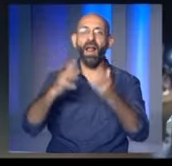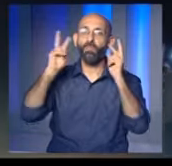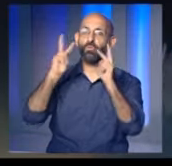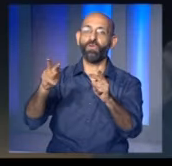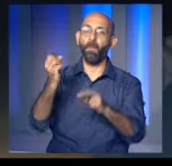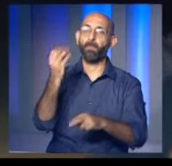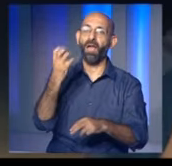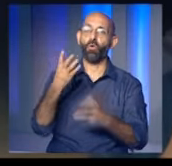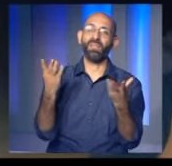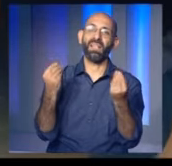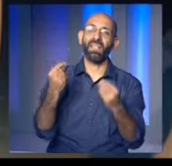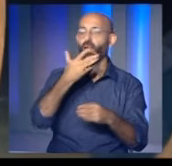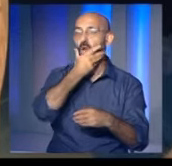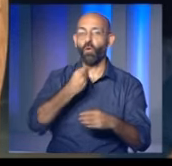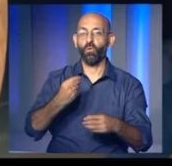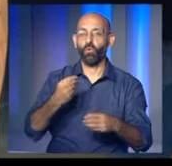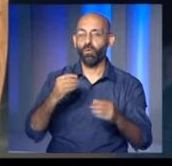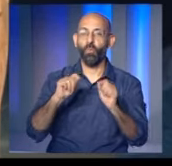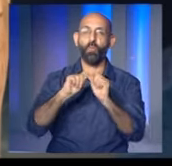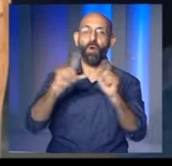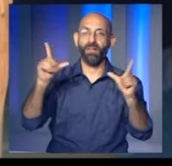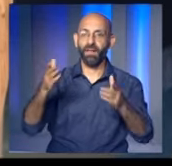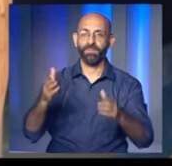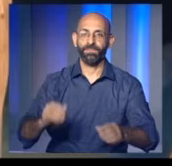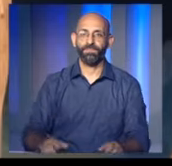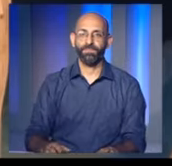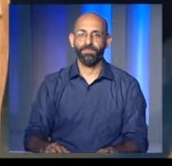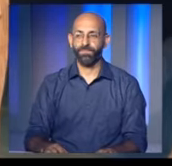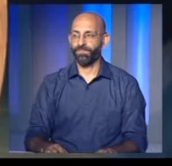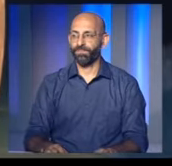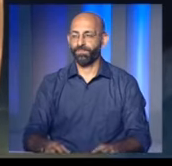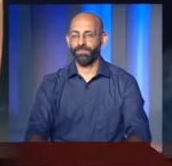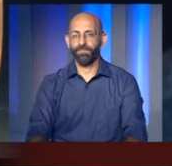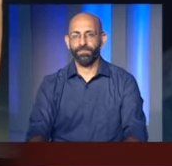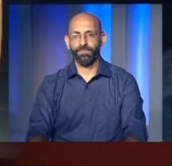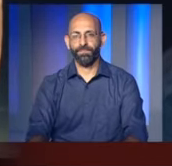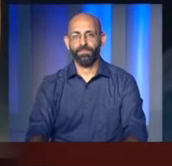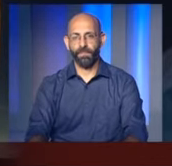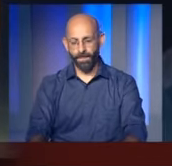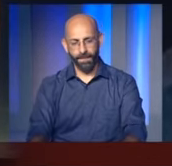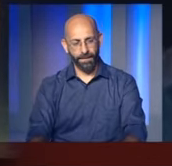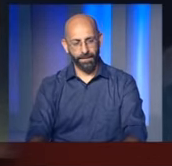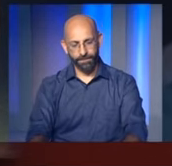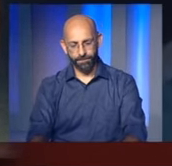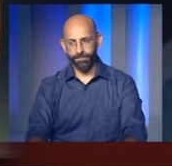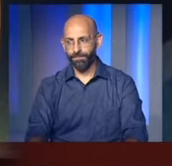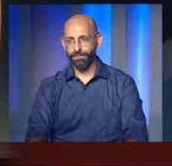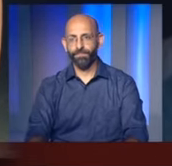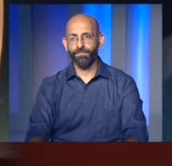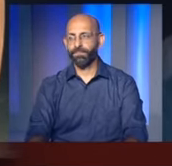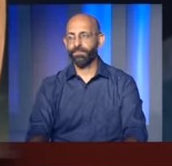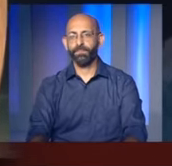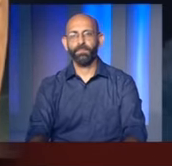أحلى شيء بالفيديو كليب هو النجوع عم يسوق هاري ديفيدسون، وأنا كان لقيت